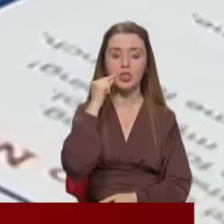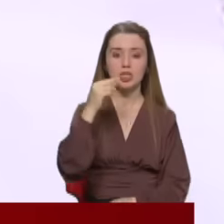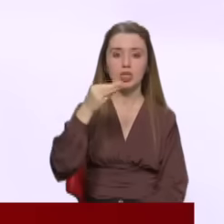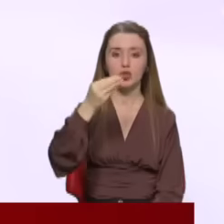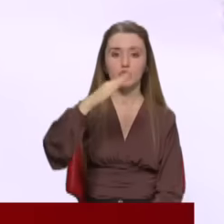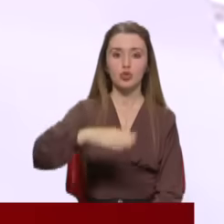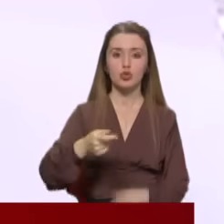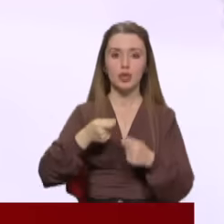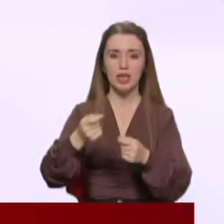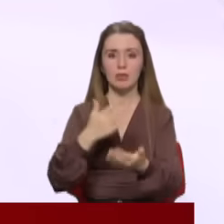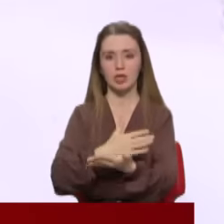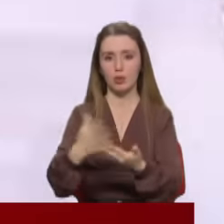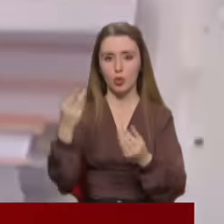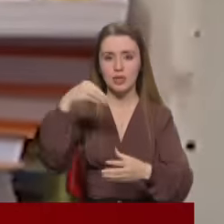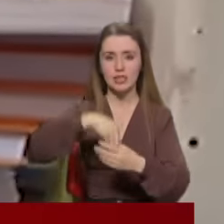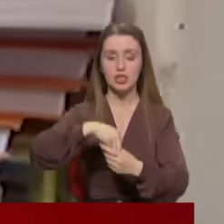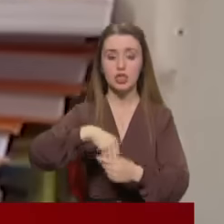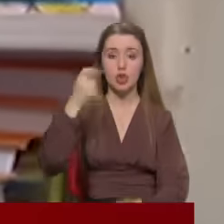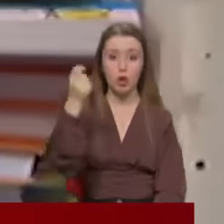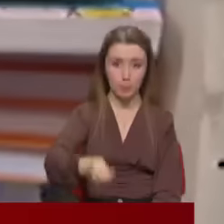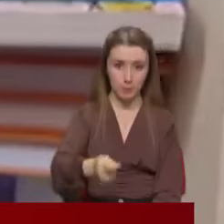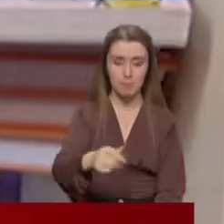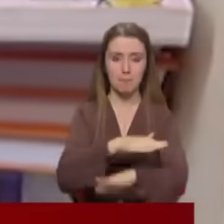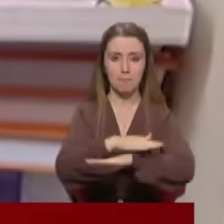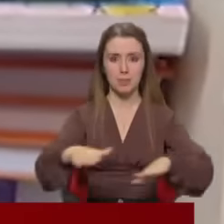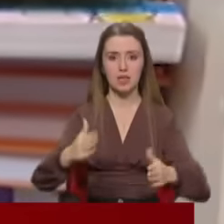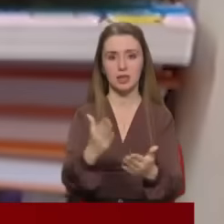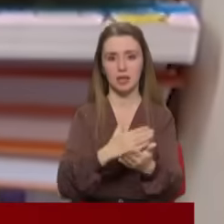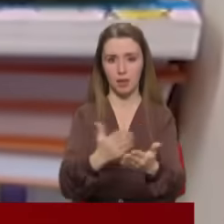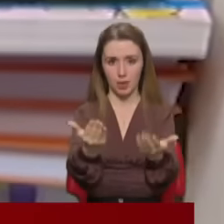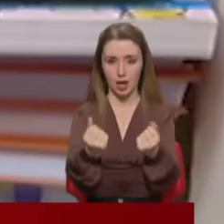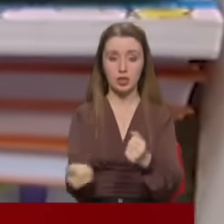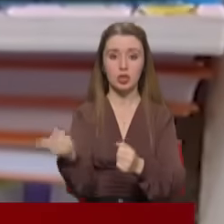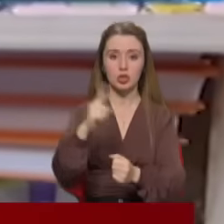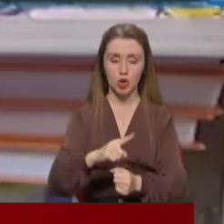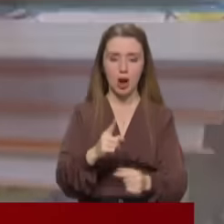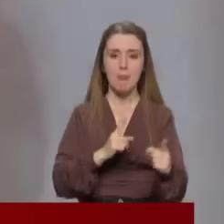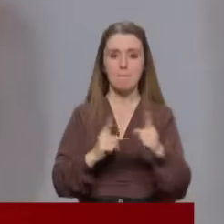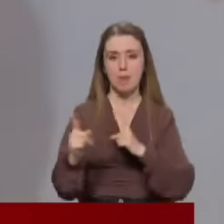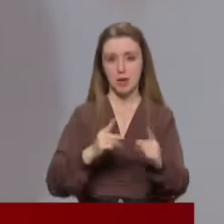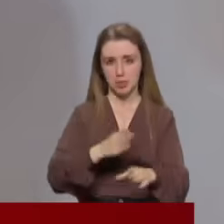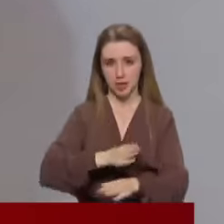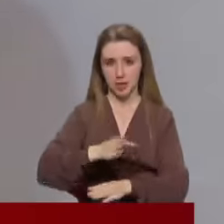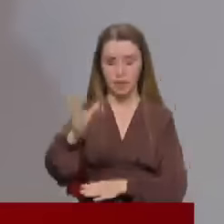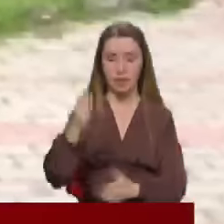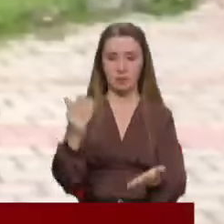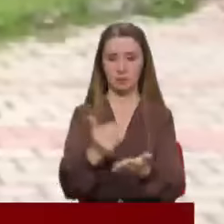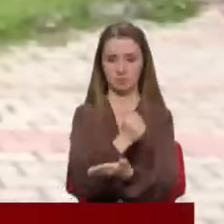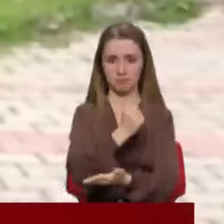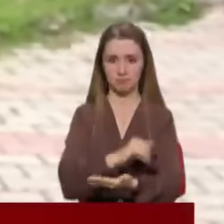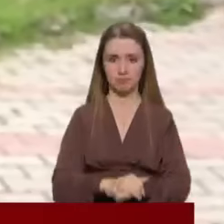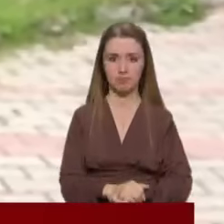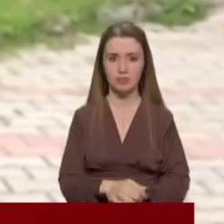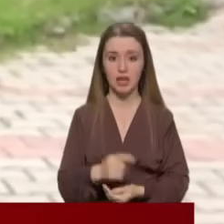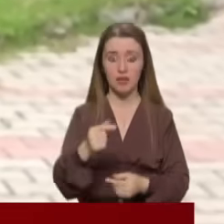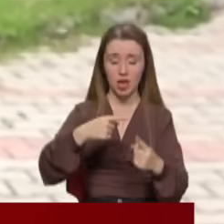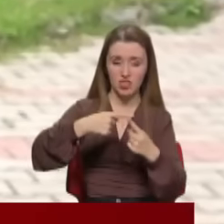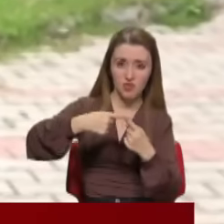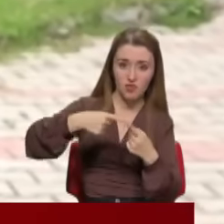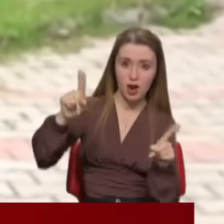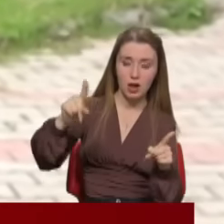eğitime devam edebilmesi için ödemeyi yaptı, kitapları aldı. Sonra hakkını yargıda aradı ve kazandı. Aradaki fiyat